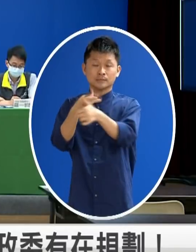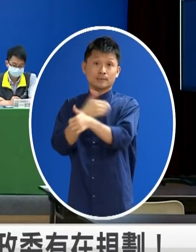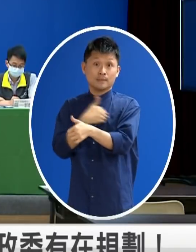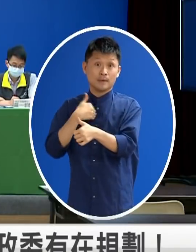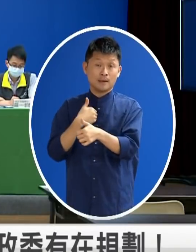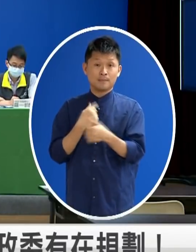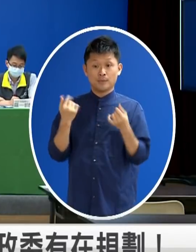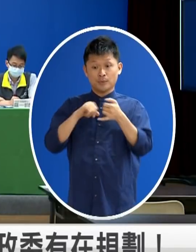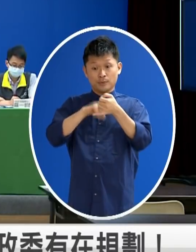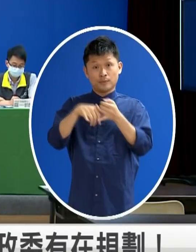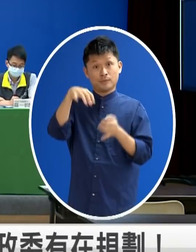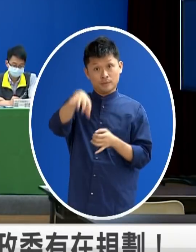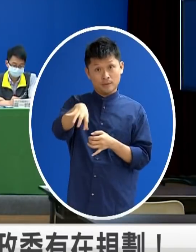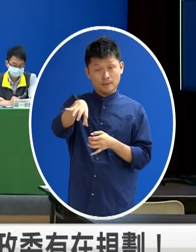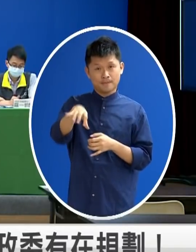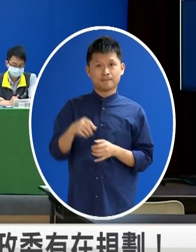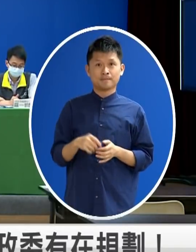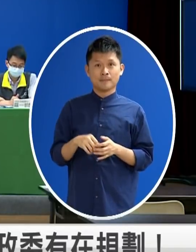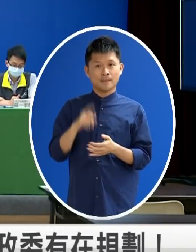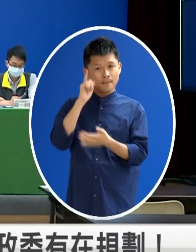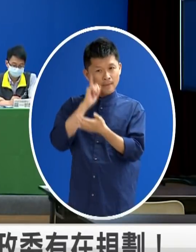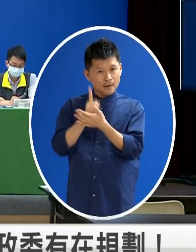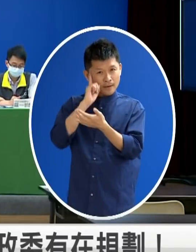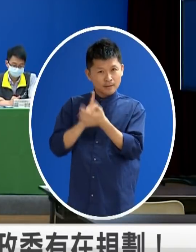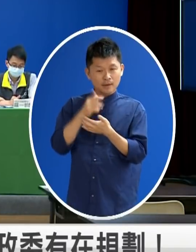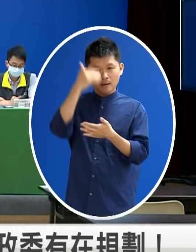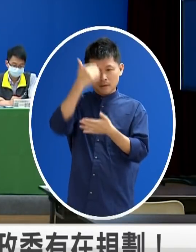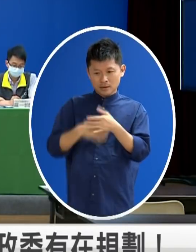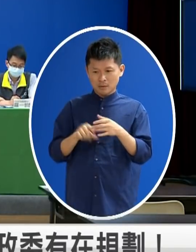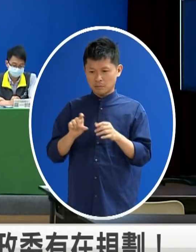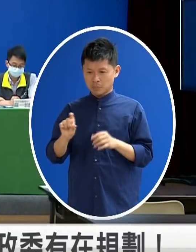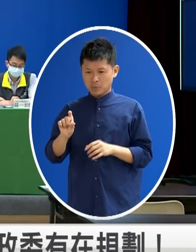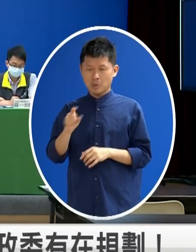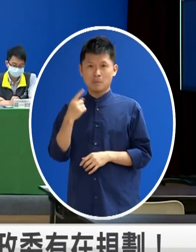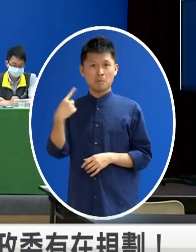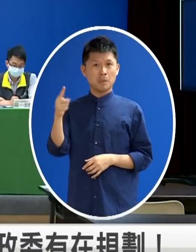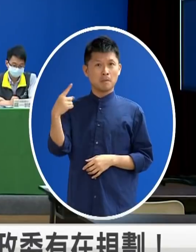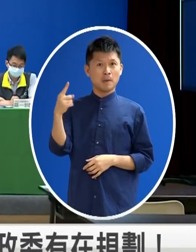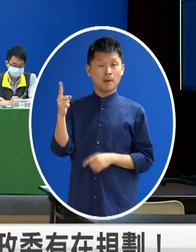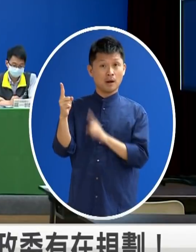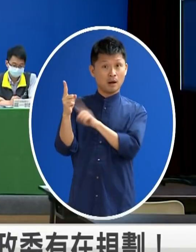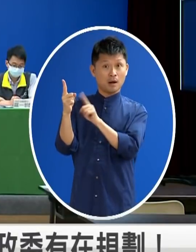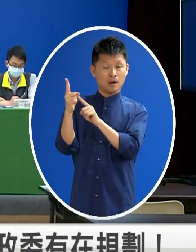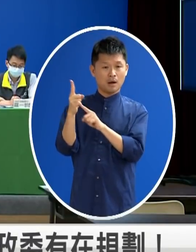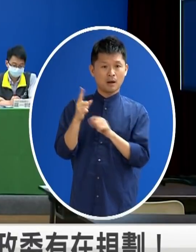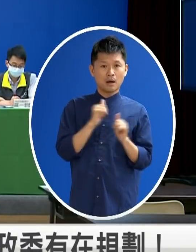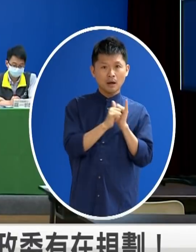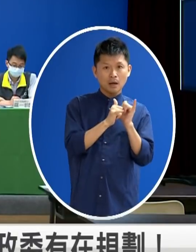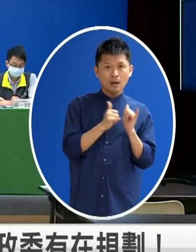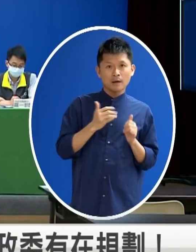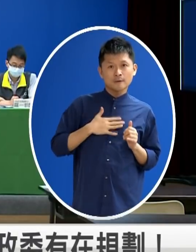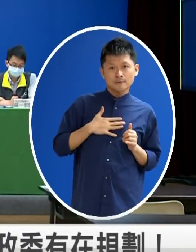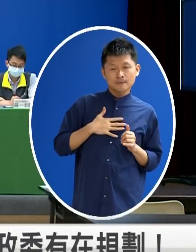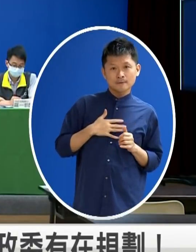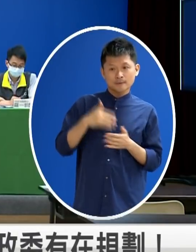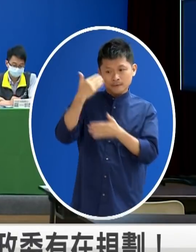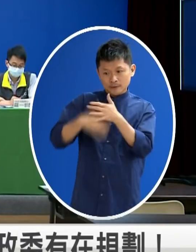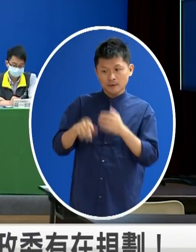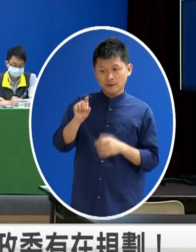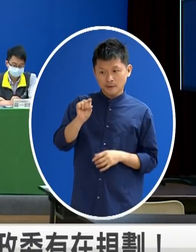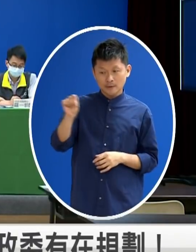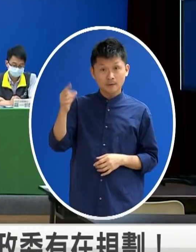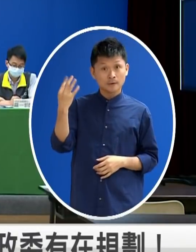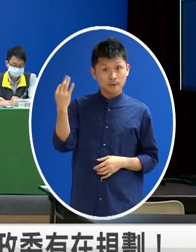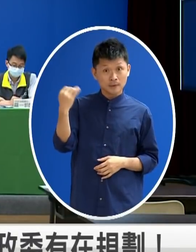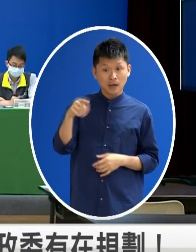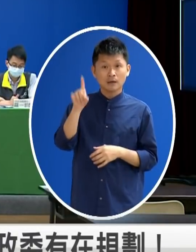台将每日剩余的疫苗，尤其是最后一瓶，那是不是可以让民众来知道剩余的疫苗的数量地点来